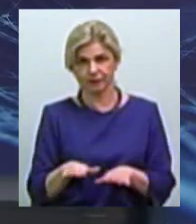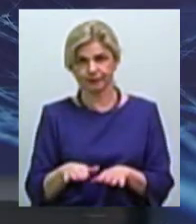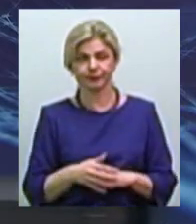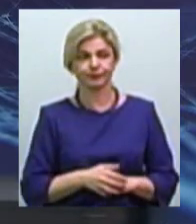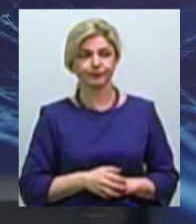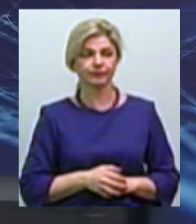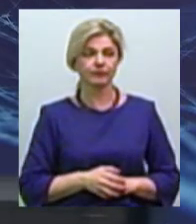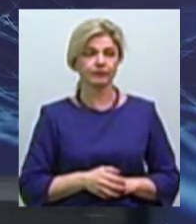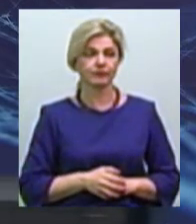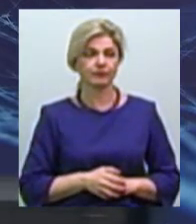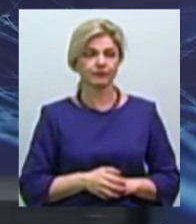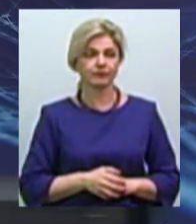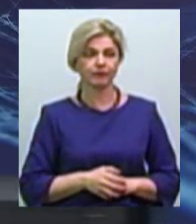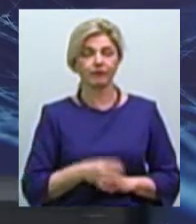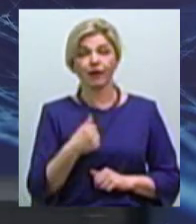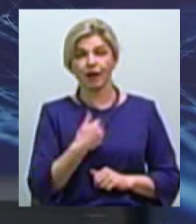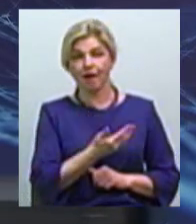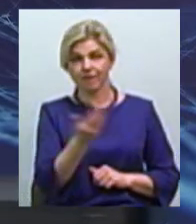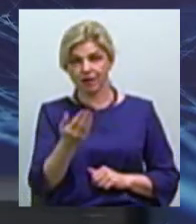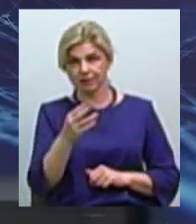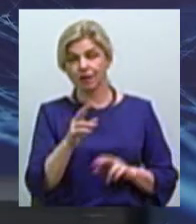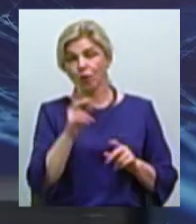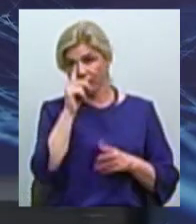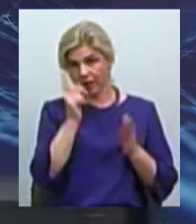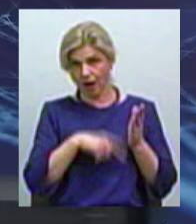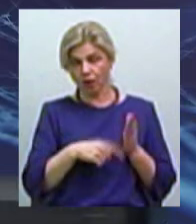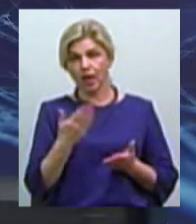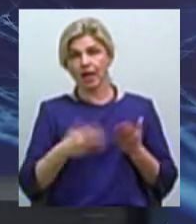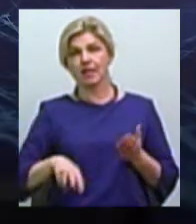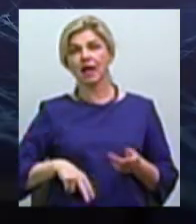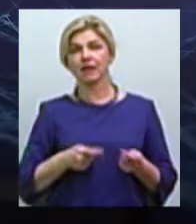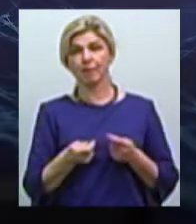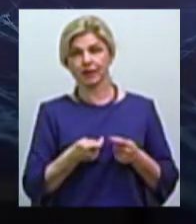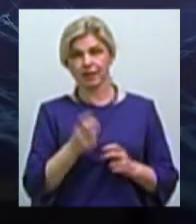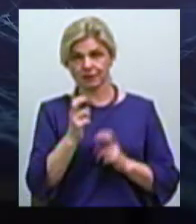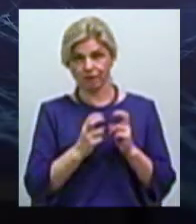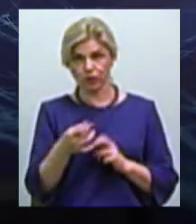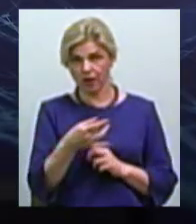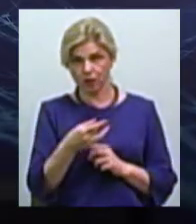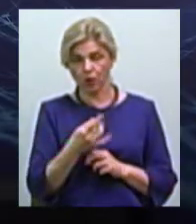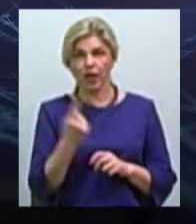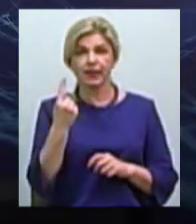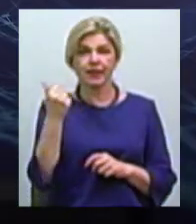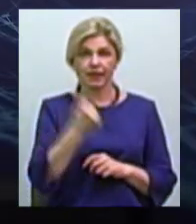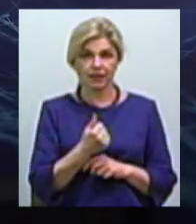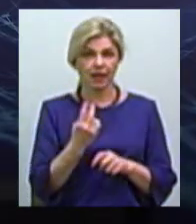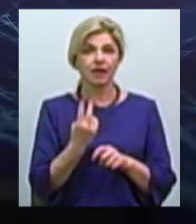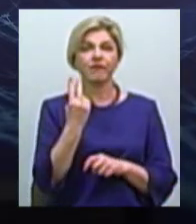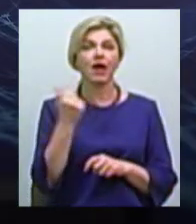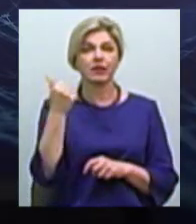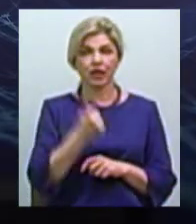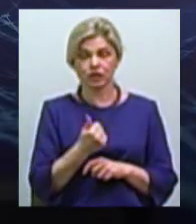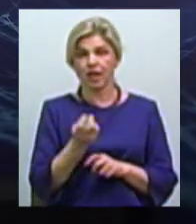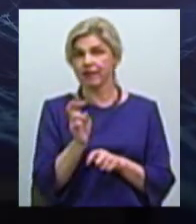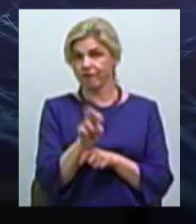вас увіряю, якщо адміністрація району тиждень-два не вийде на рейди, не виконує свою